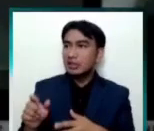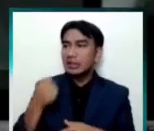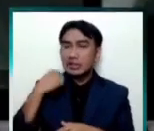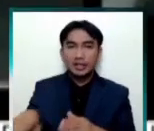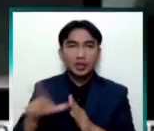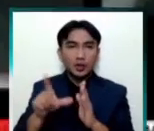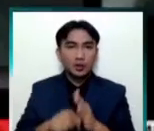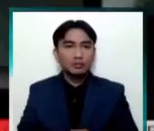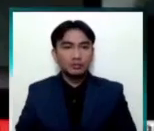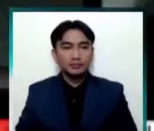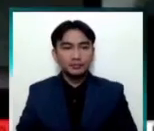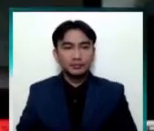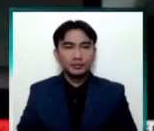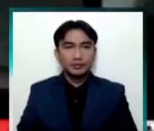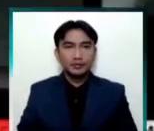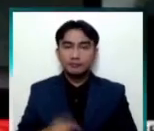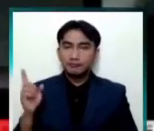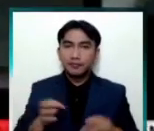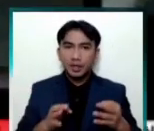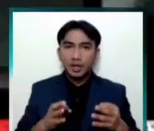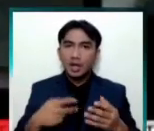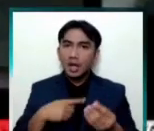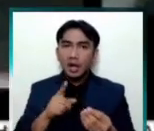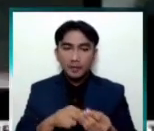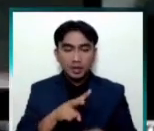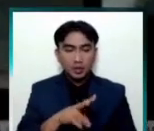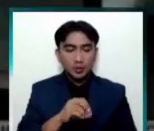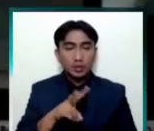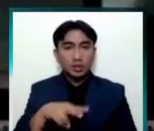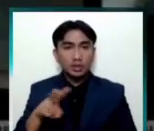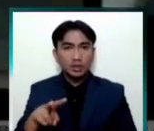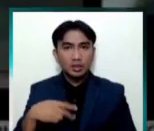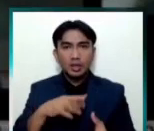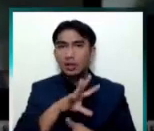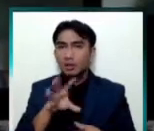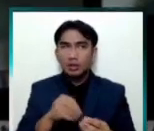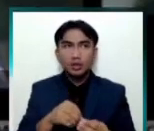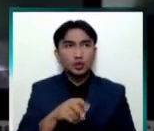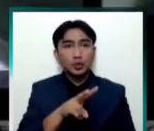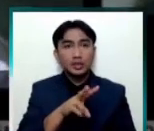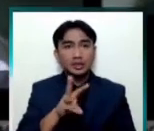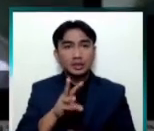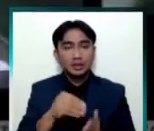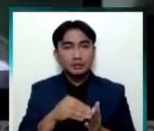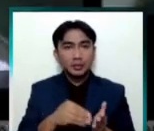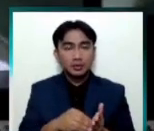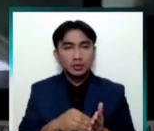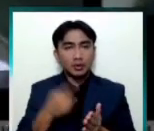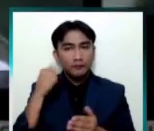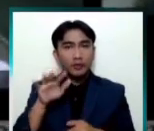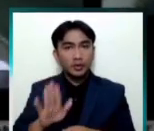With regard to 2022, out of the 7.6 billion appropriated for the agency,